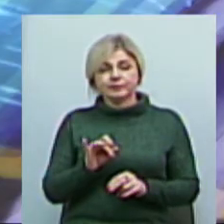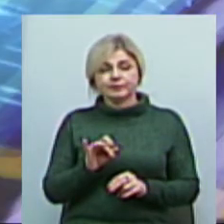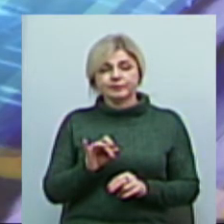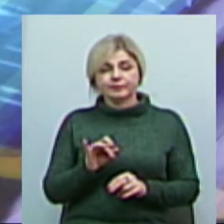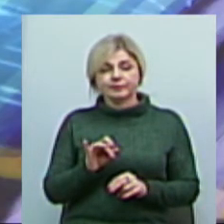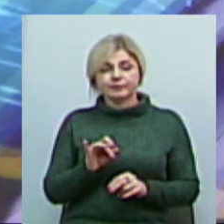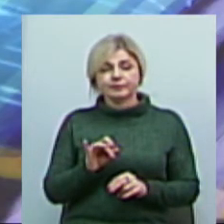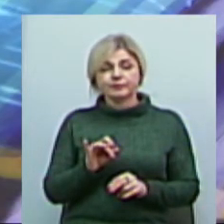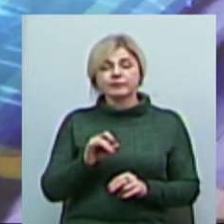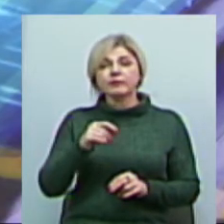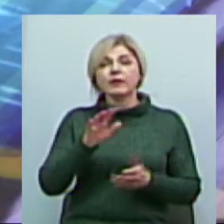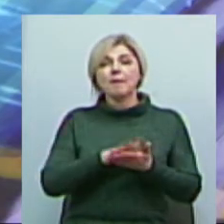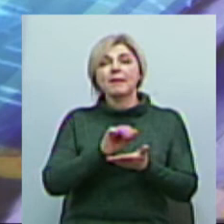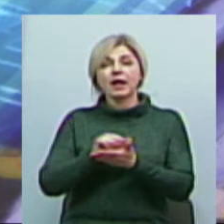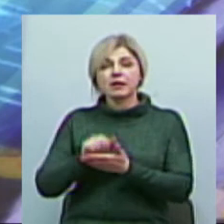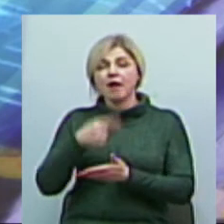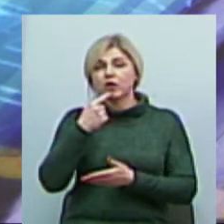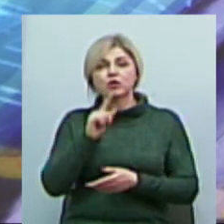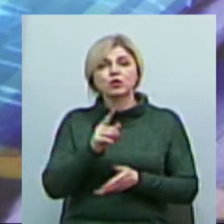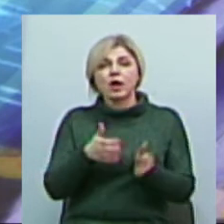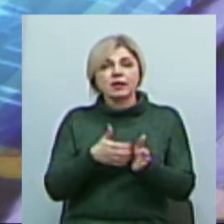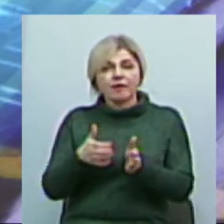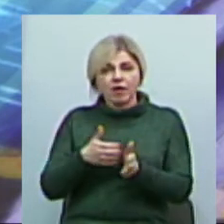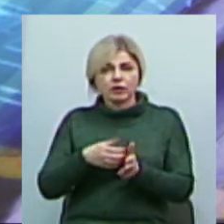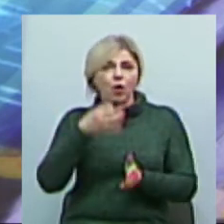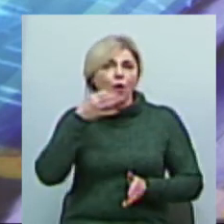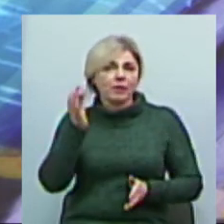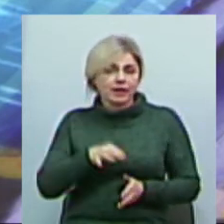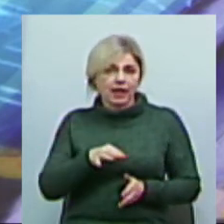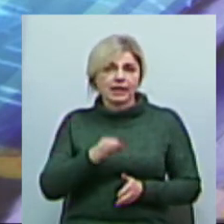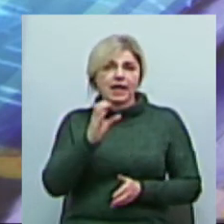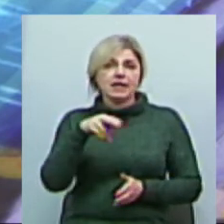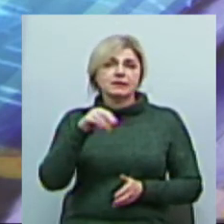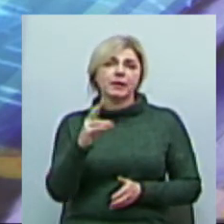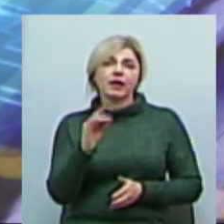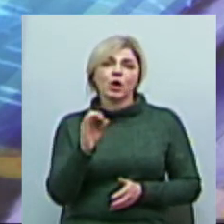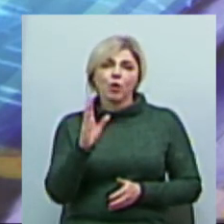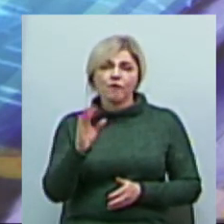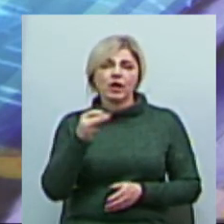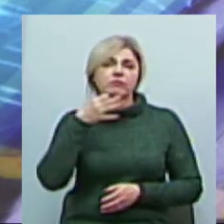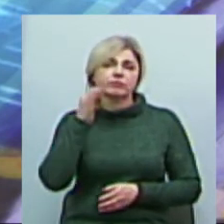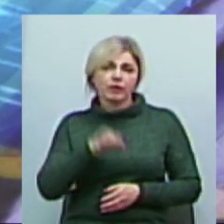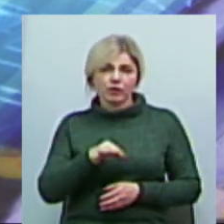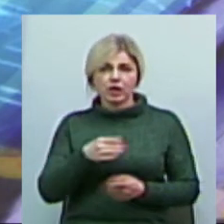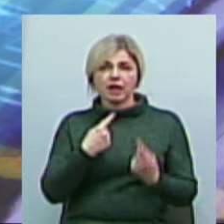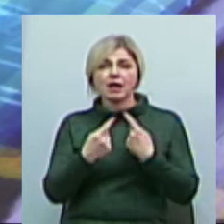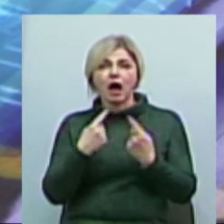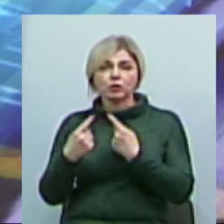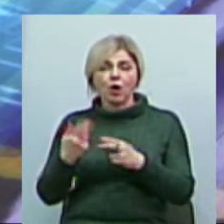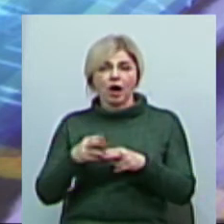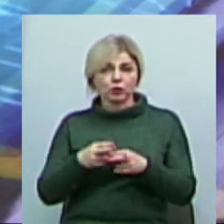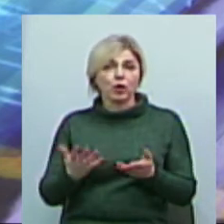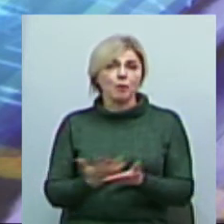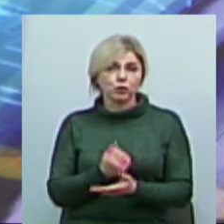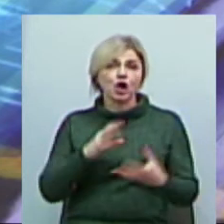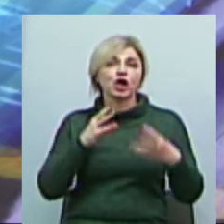медиа говорит, что не хватает компетентных спикеров и компетентного диалога, который выходил бы на результат, чтобы